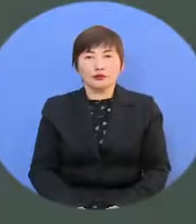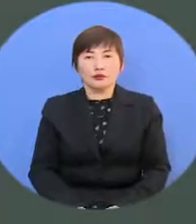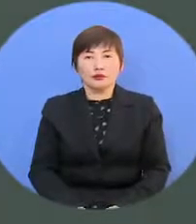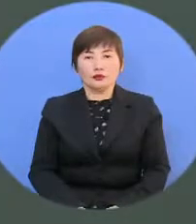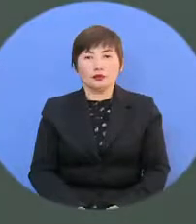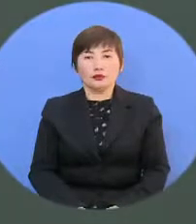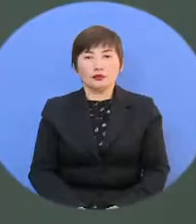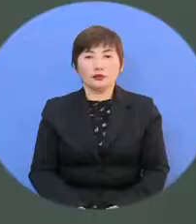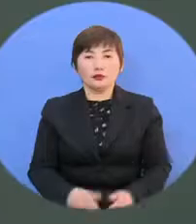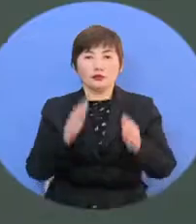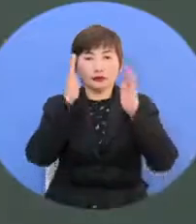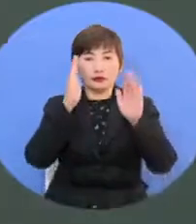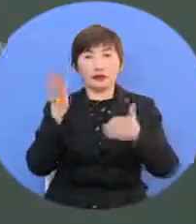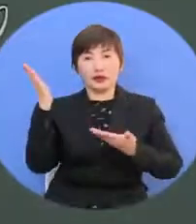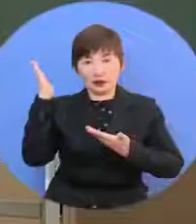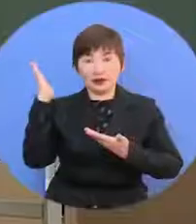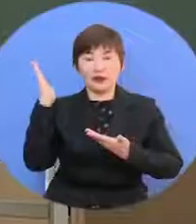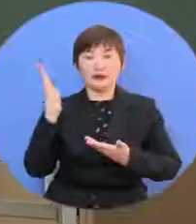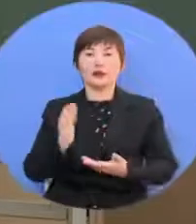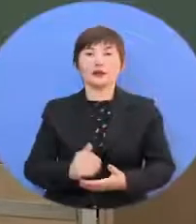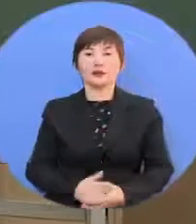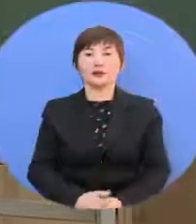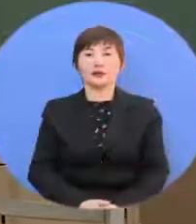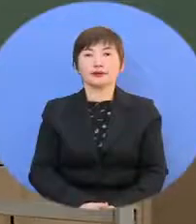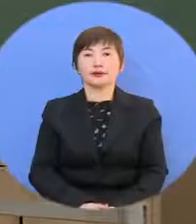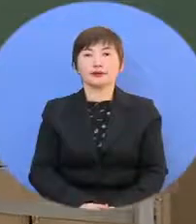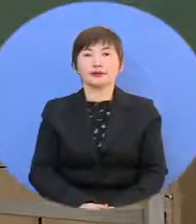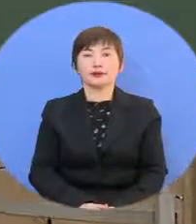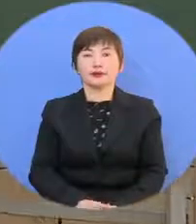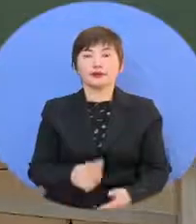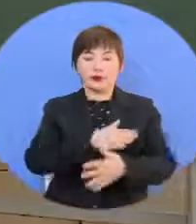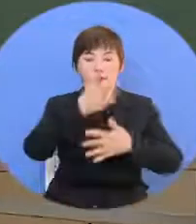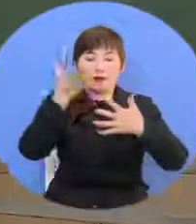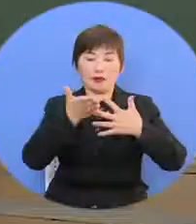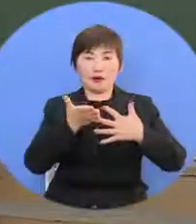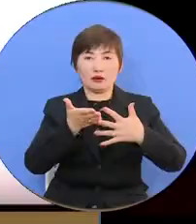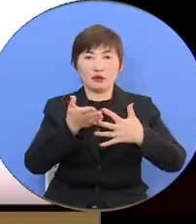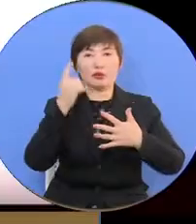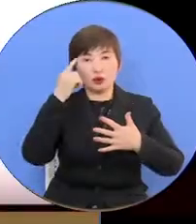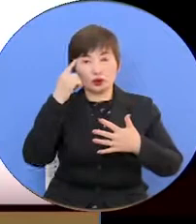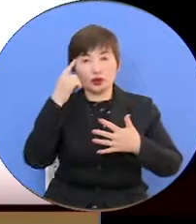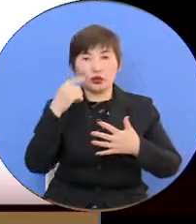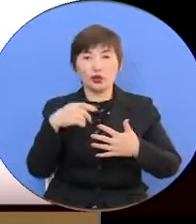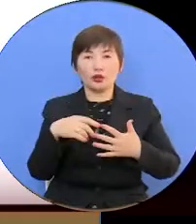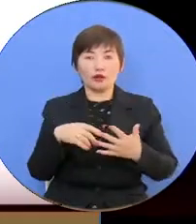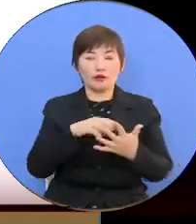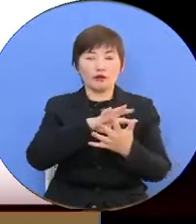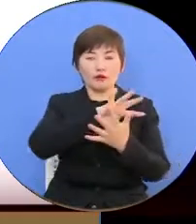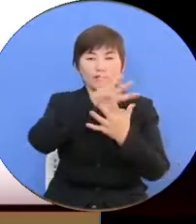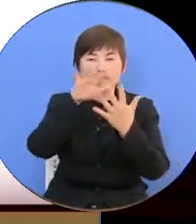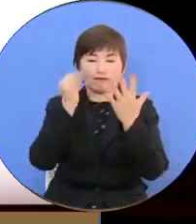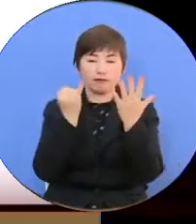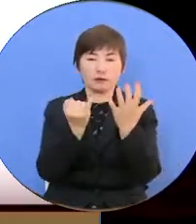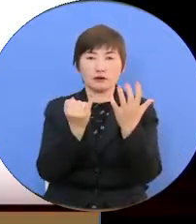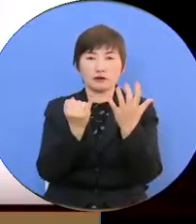За дэлгэцэн бүгдээрээ анхаарлаа хандуулъя. За арифметик дунджийг тооцоолохдоо за эдгээр 6